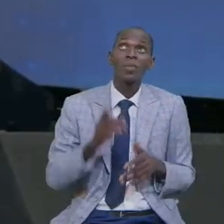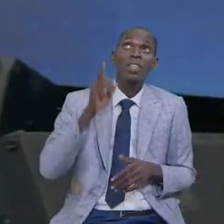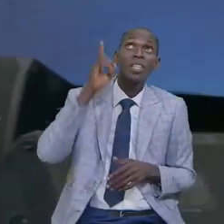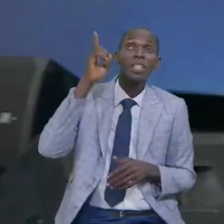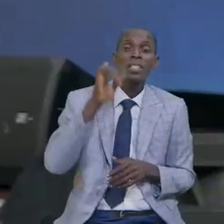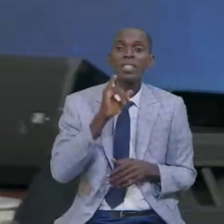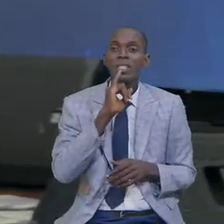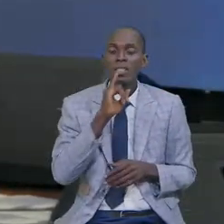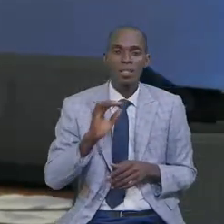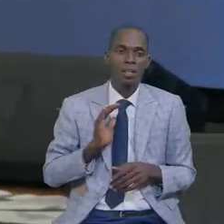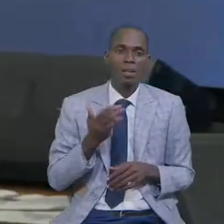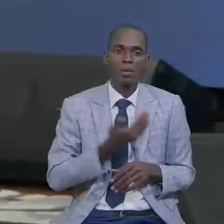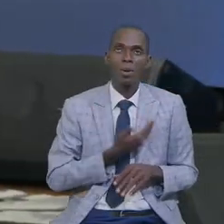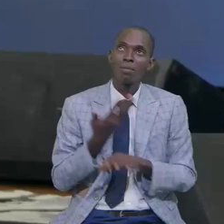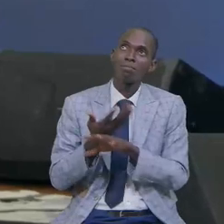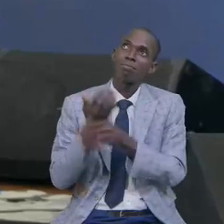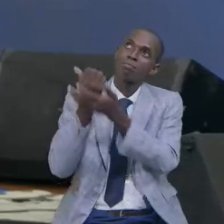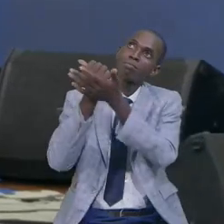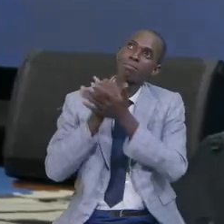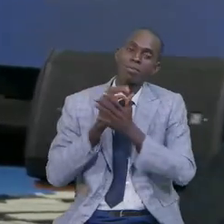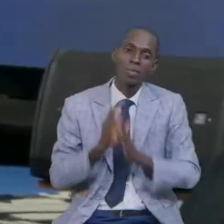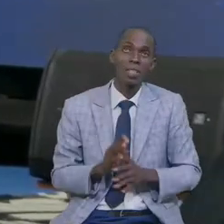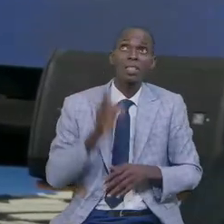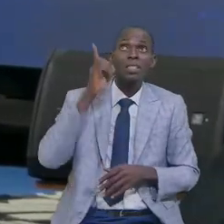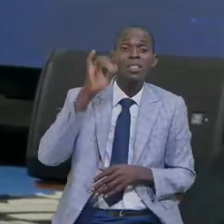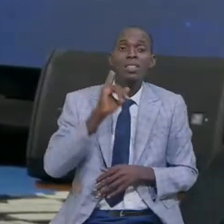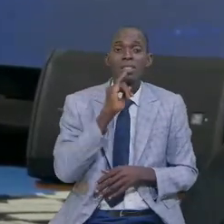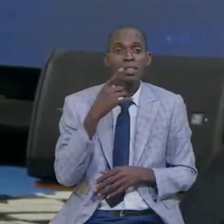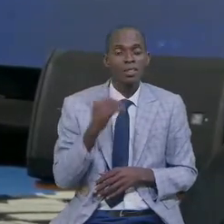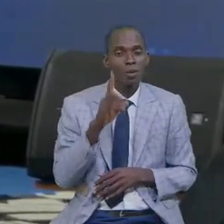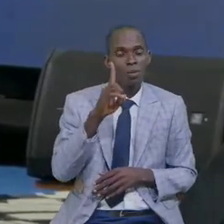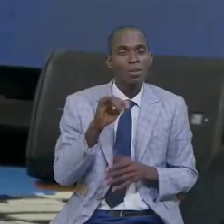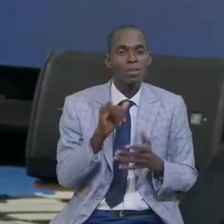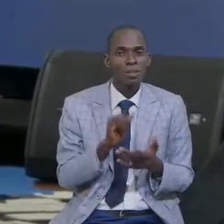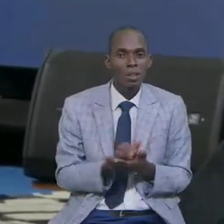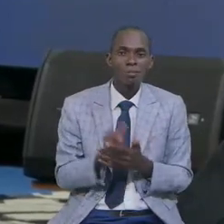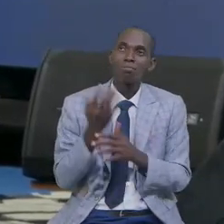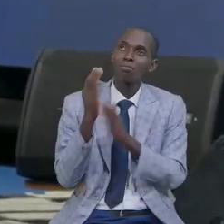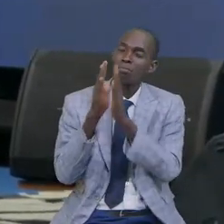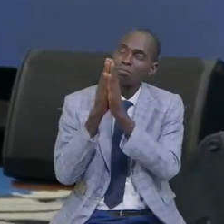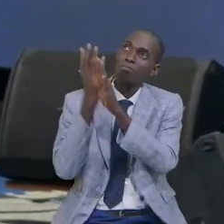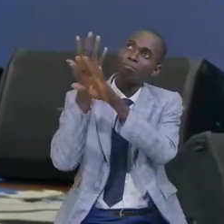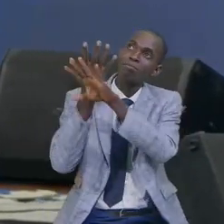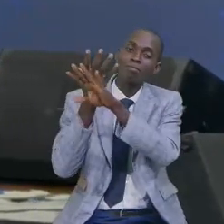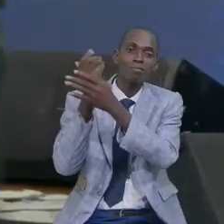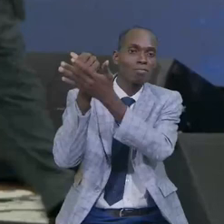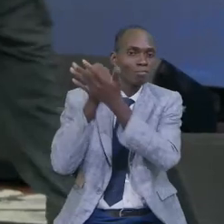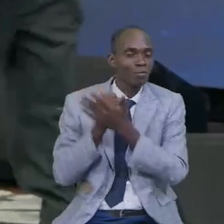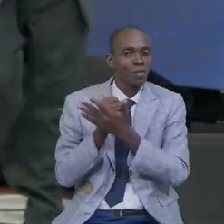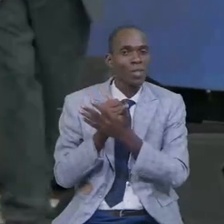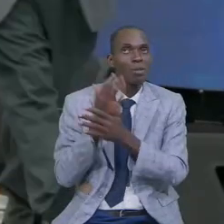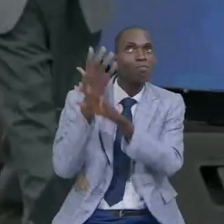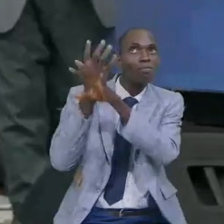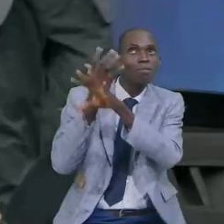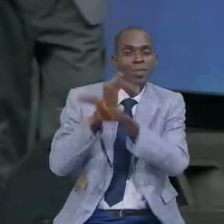notre médiateur. Il est celui, notre intercesseur. Il est celui qui plaide pour